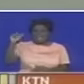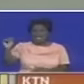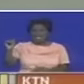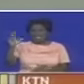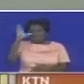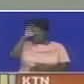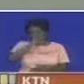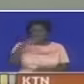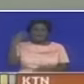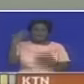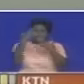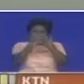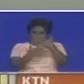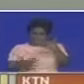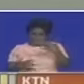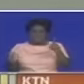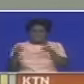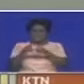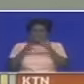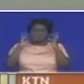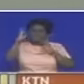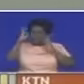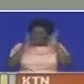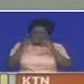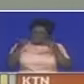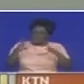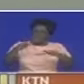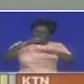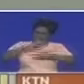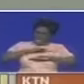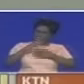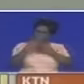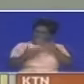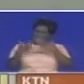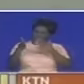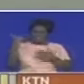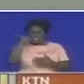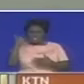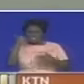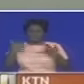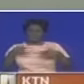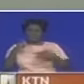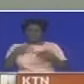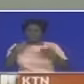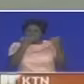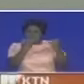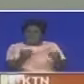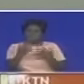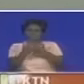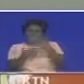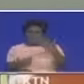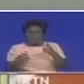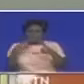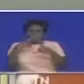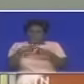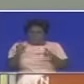katika hospitali hiyo na kuzua hofu iwapo kuna damu ya kutosha ya kutibu wagonjwa wanaohitaji damu. Lakini katika